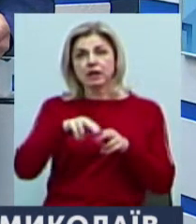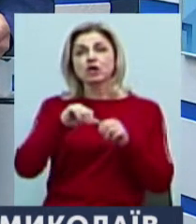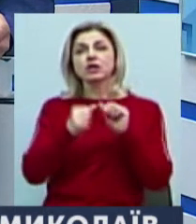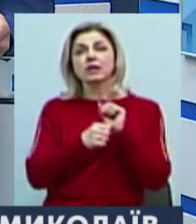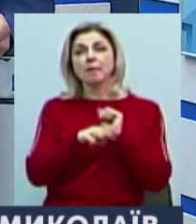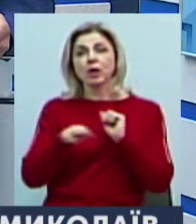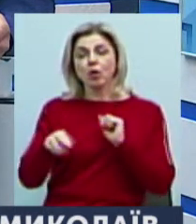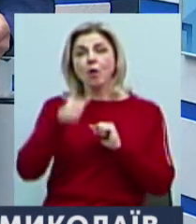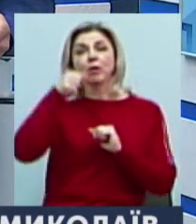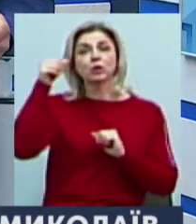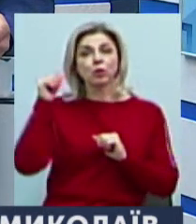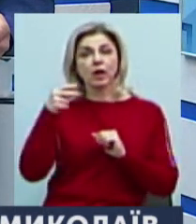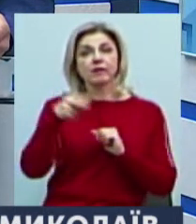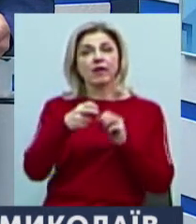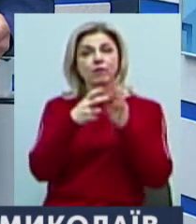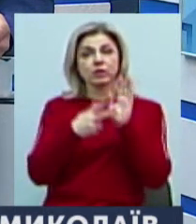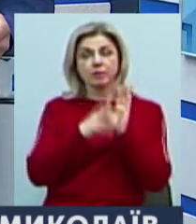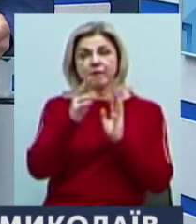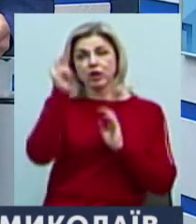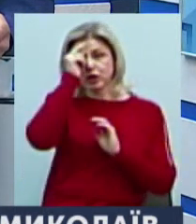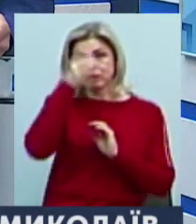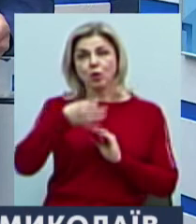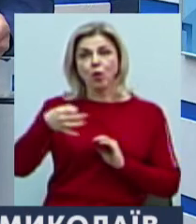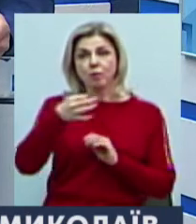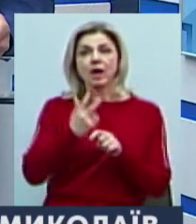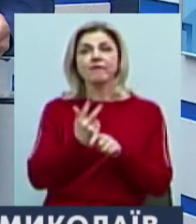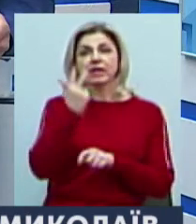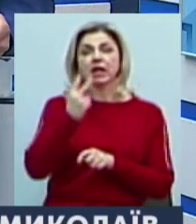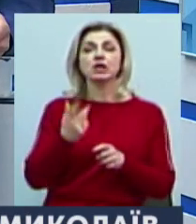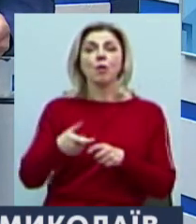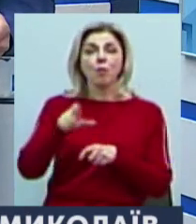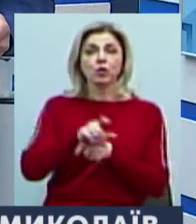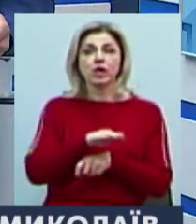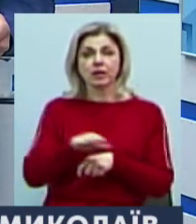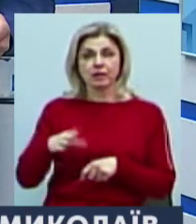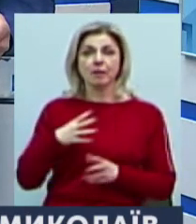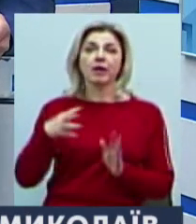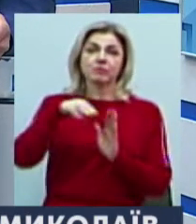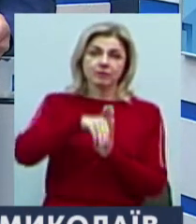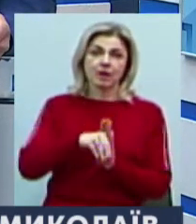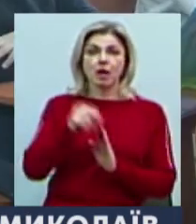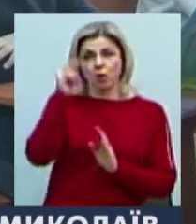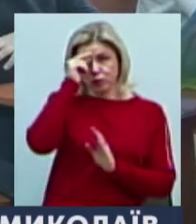минулого 2018 року у навчальних закладах області втричі більше дітей були охоплені інклюзією.